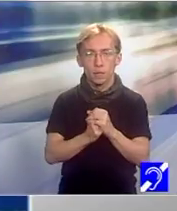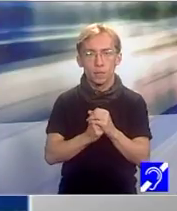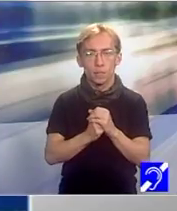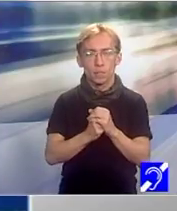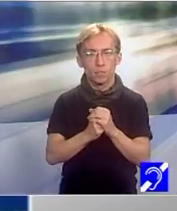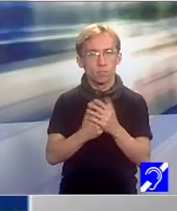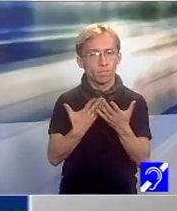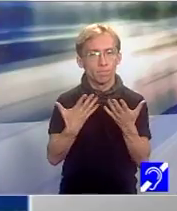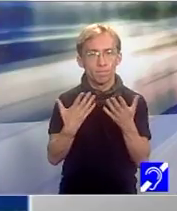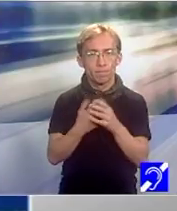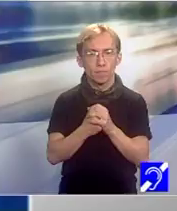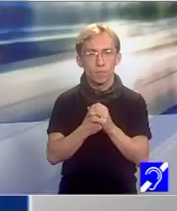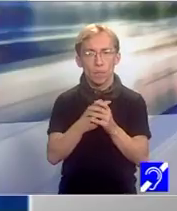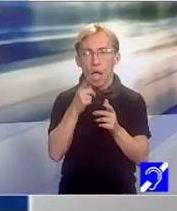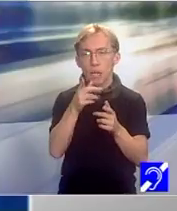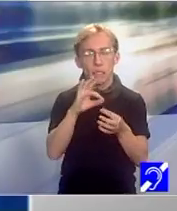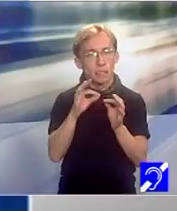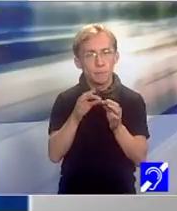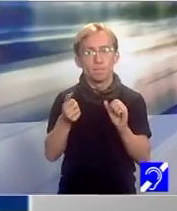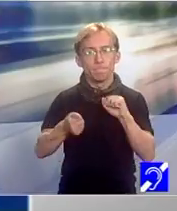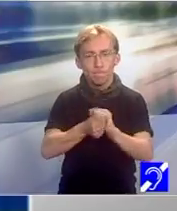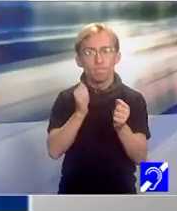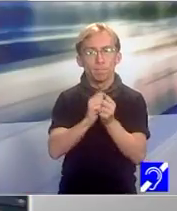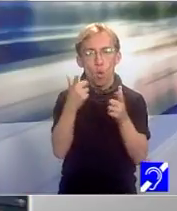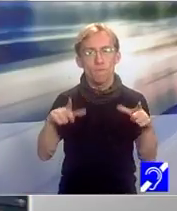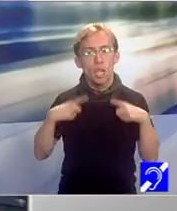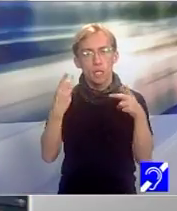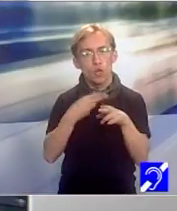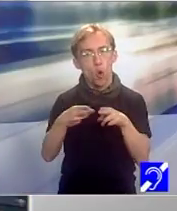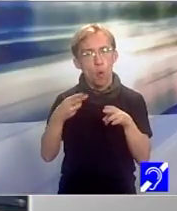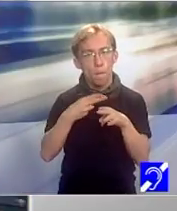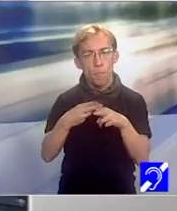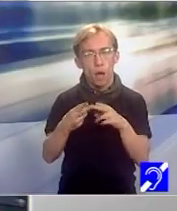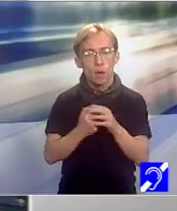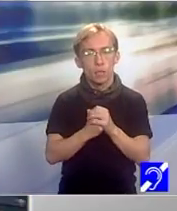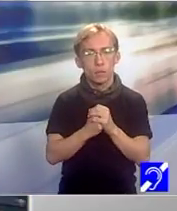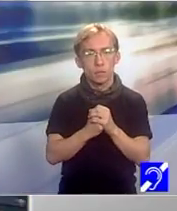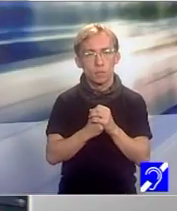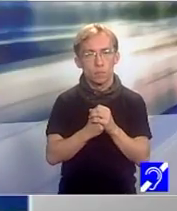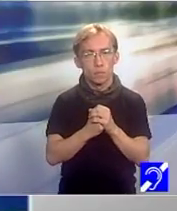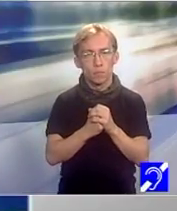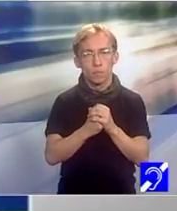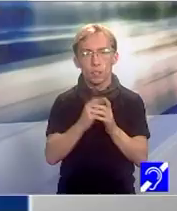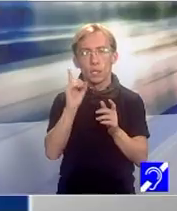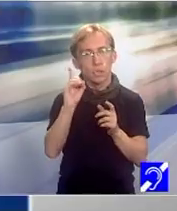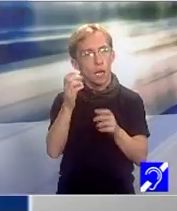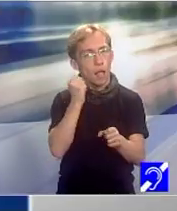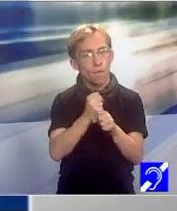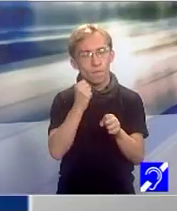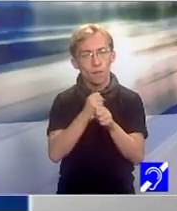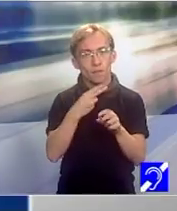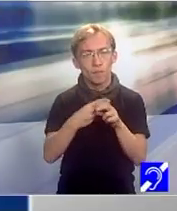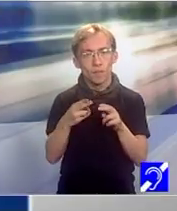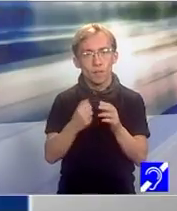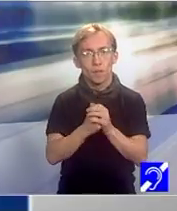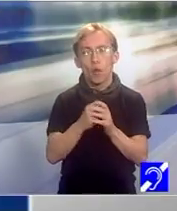împiedicat niciodată să duci o viață normală? Nu te-a împiedicat să ai un copil? Sau ai făcut de așa natură? Nu